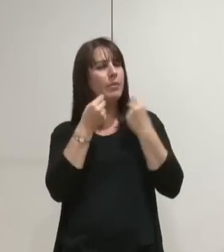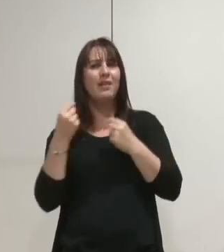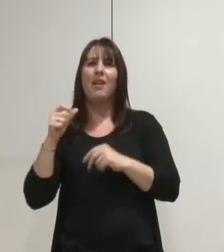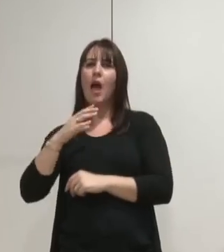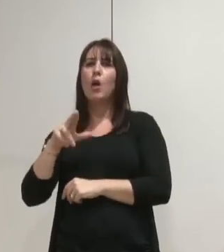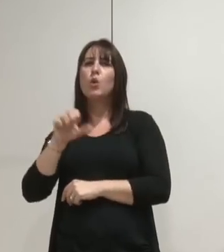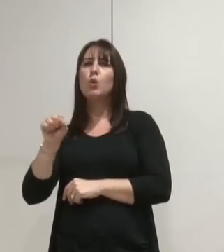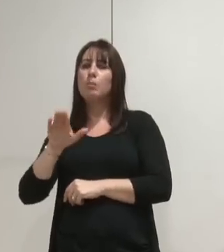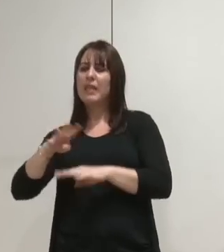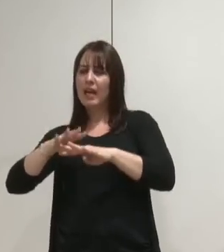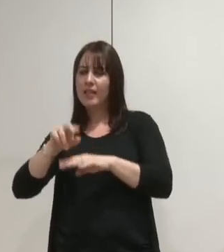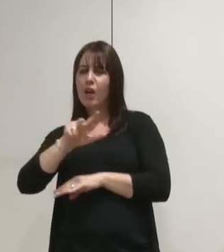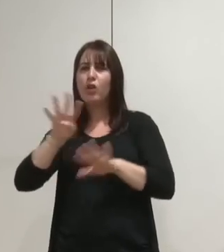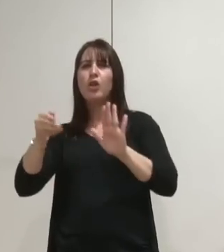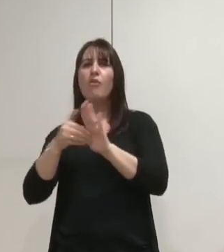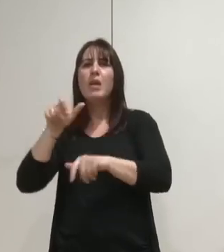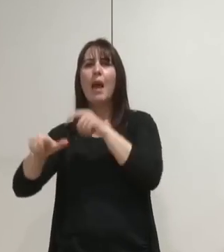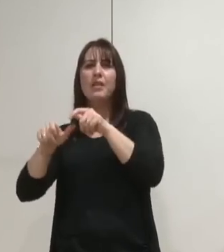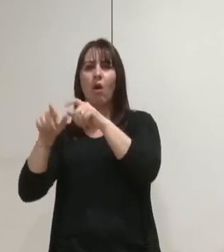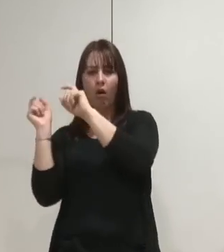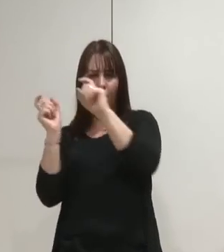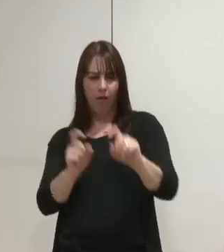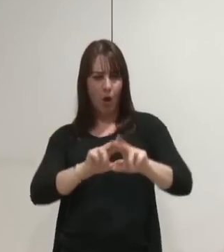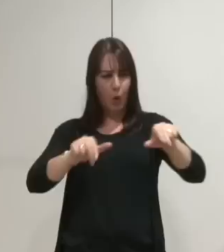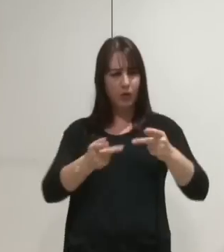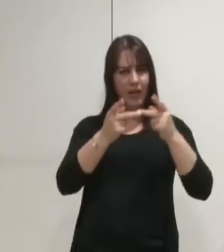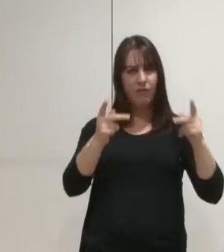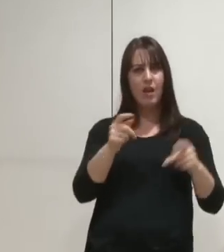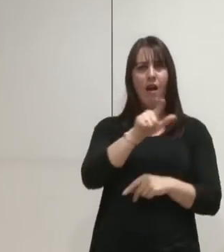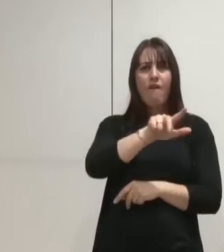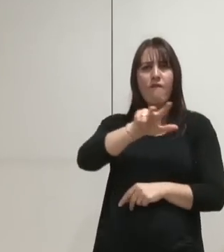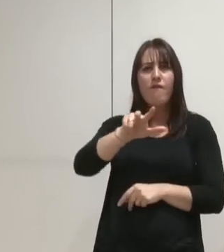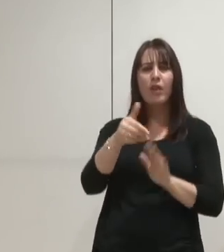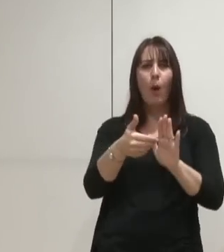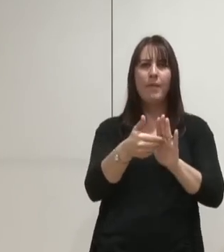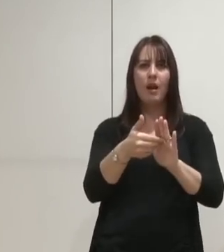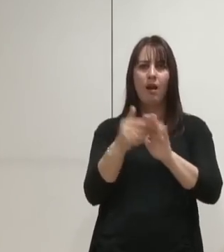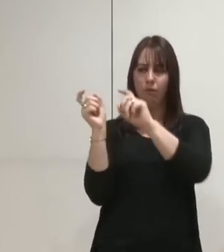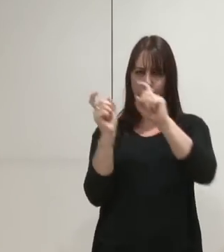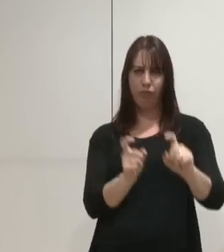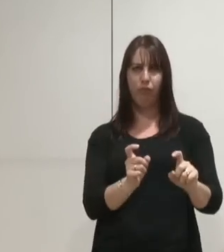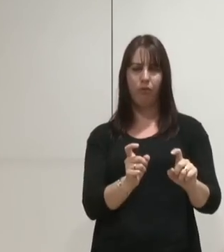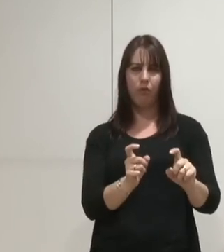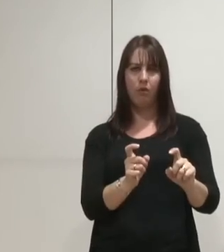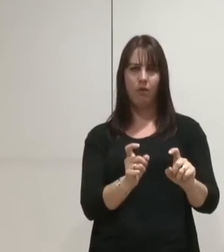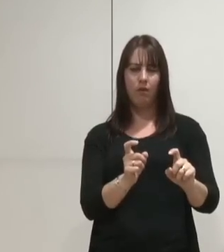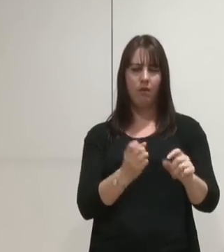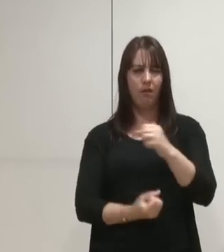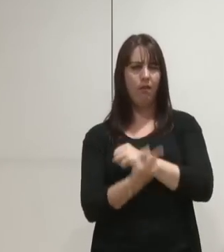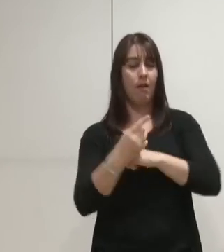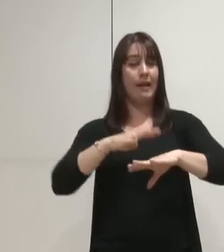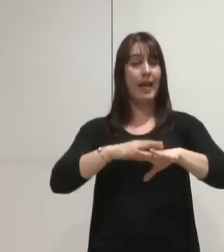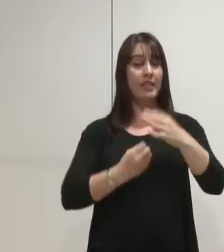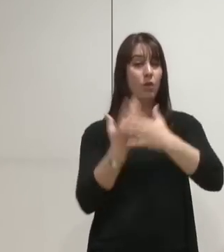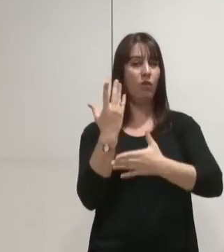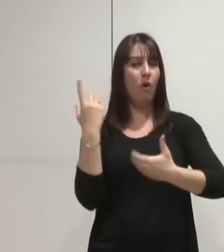habitants à un contrat de ville qui en concerne 23000 et qui a au passage permis d'intégrer de nouveau quartier